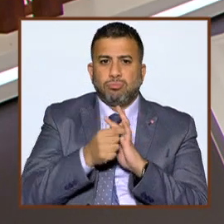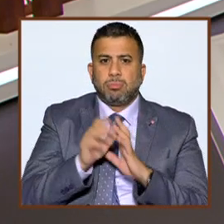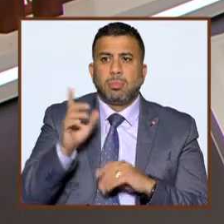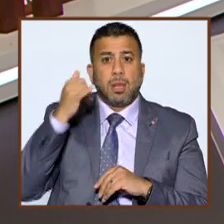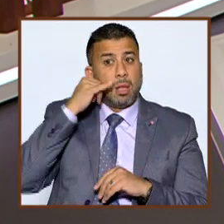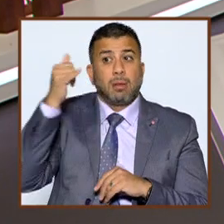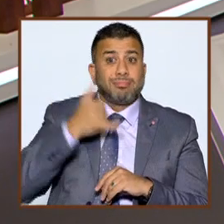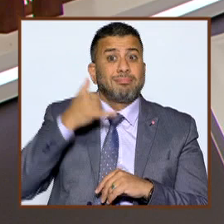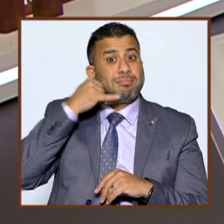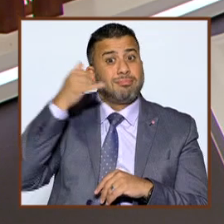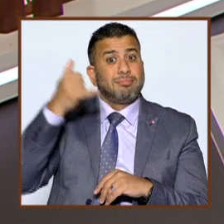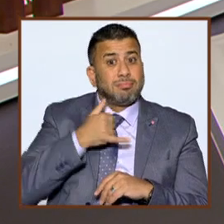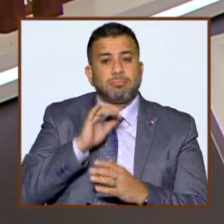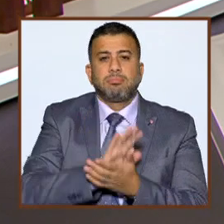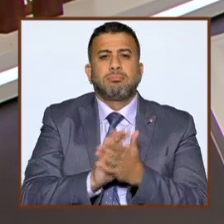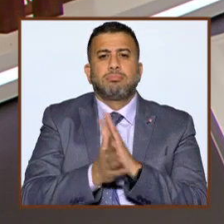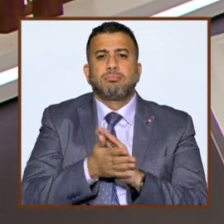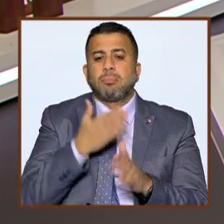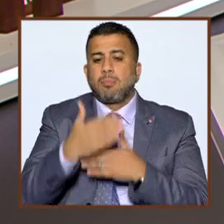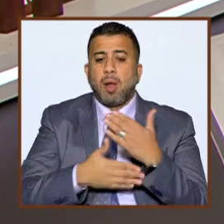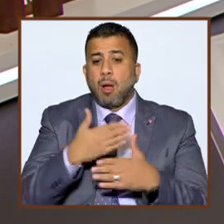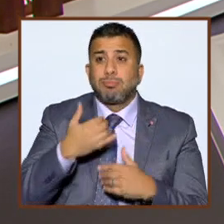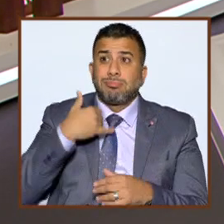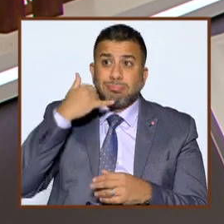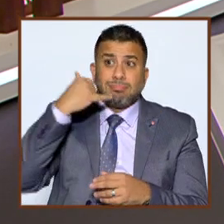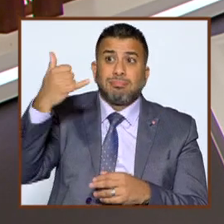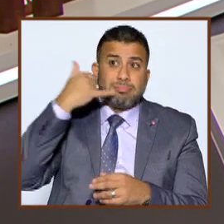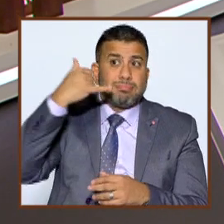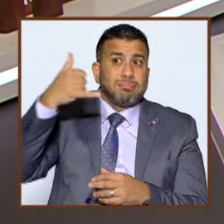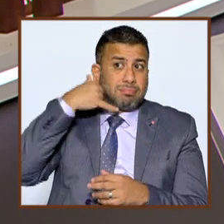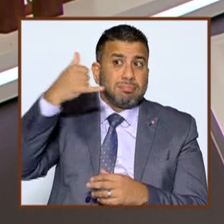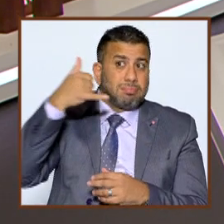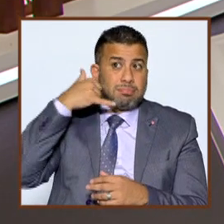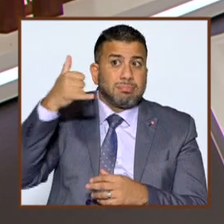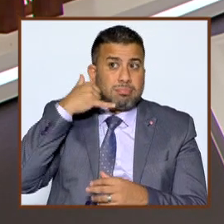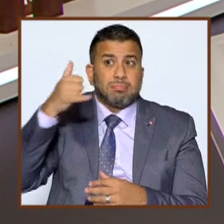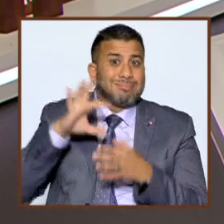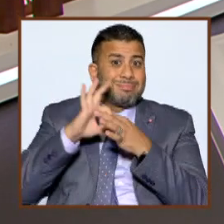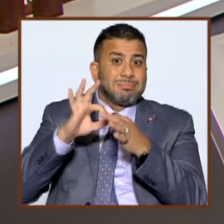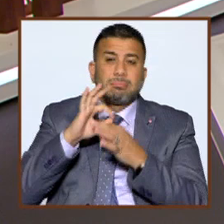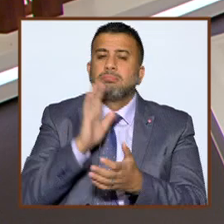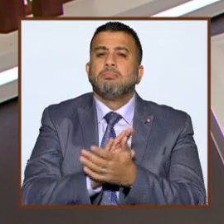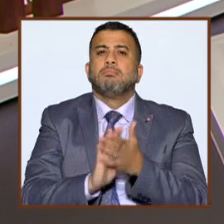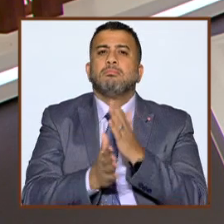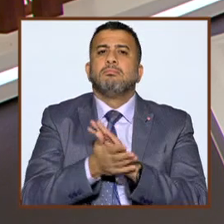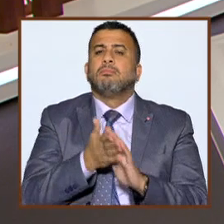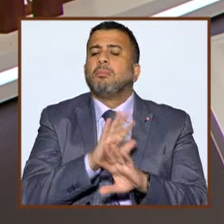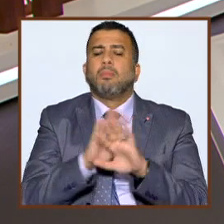فينا ولا يكلمنا، وحتى صار محاولاتي للتواصل معه إنه أسوي أي طريقة للتواصل معه تلاقيه